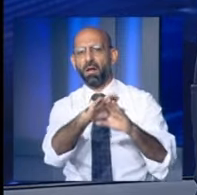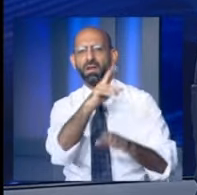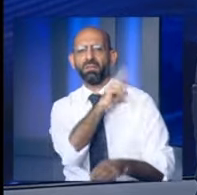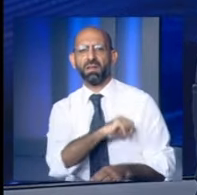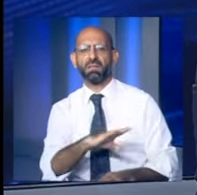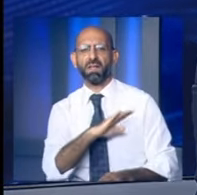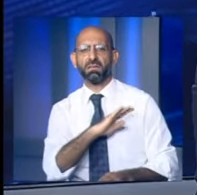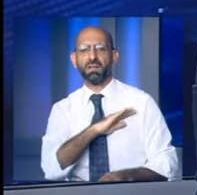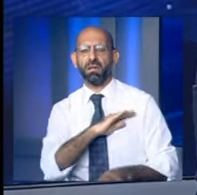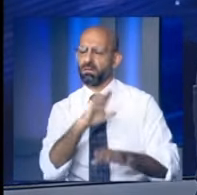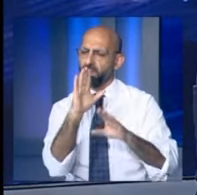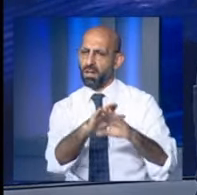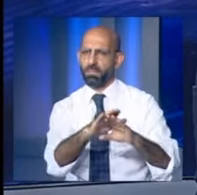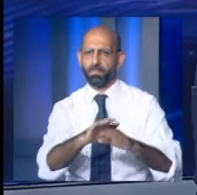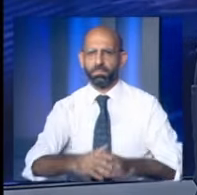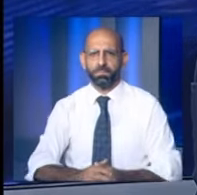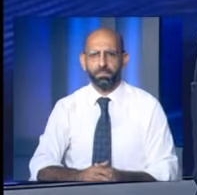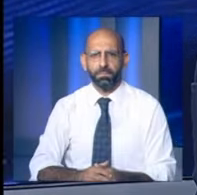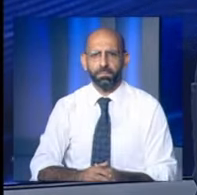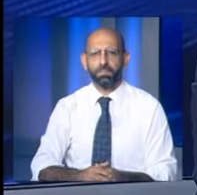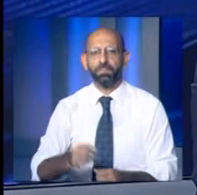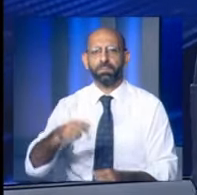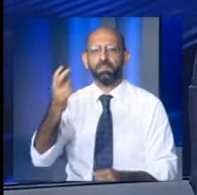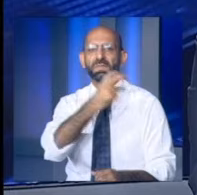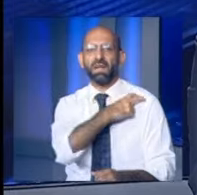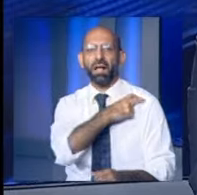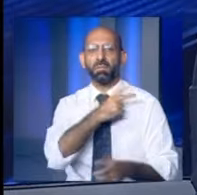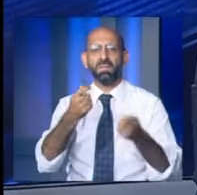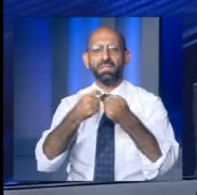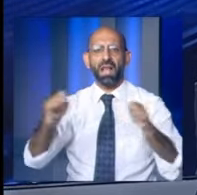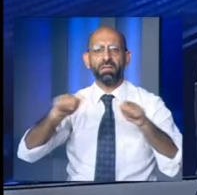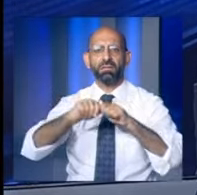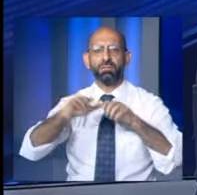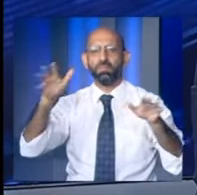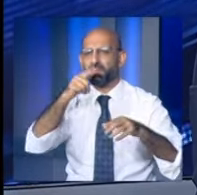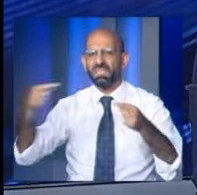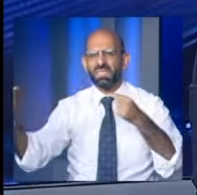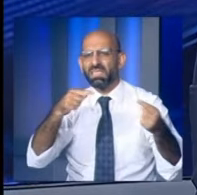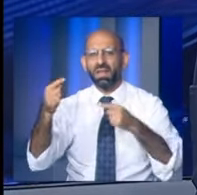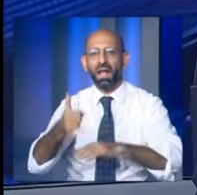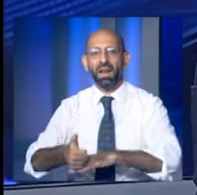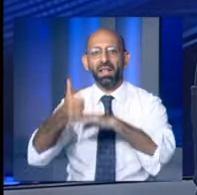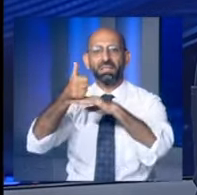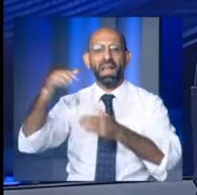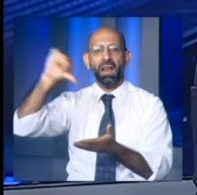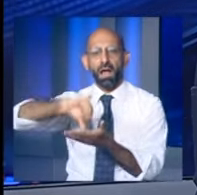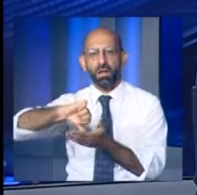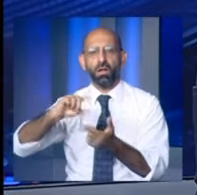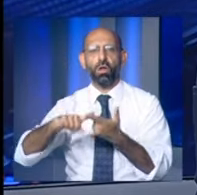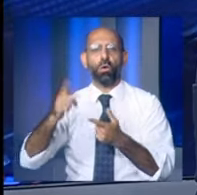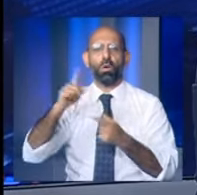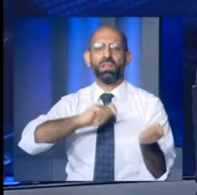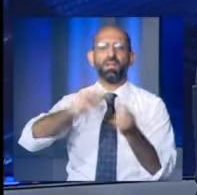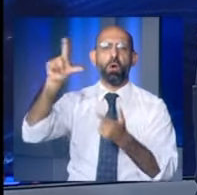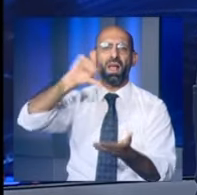لقطاع غزة ضد الحرب الإسرائيلية. زعمت صحيفة جيروزاليم بوست أن خلافا حصل بين الرئيس الإيراني